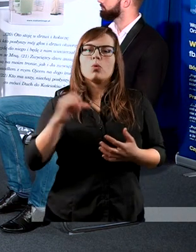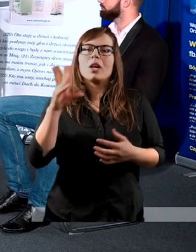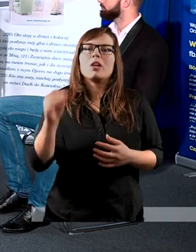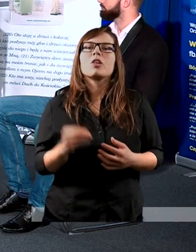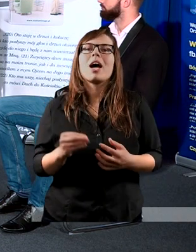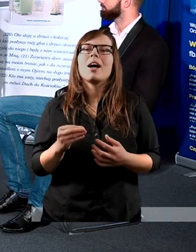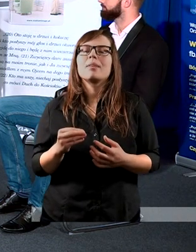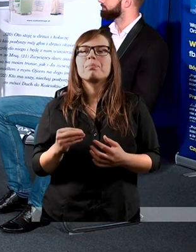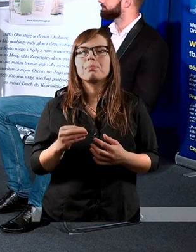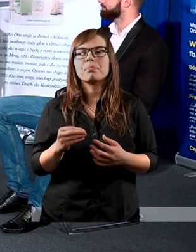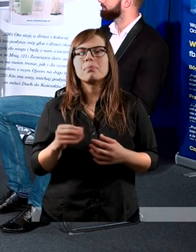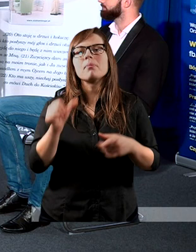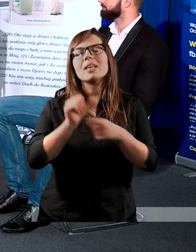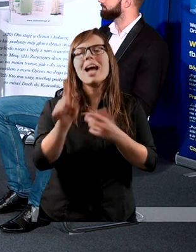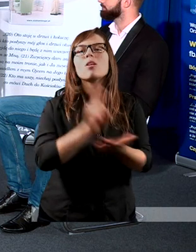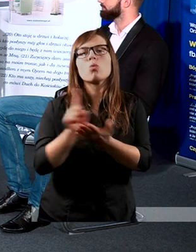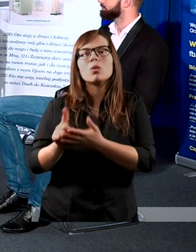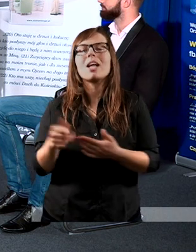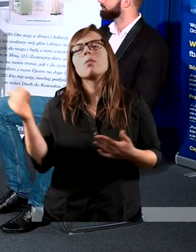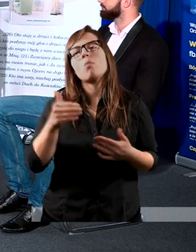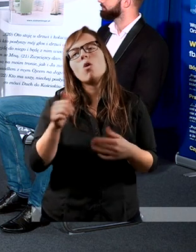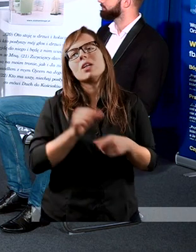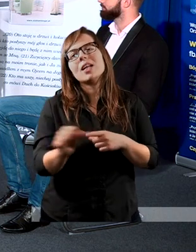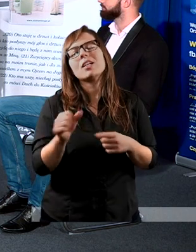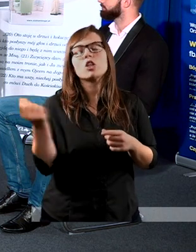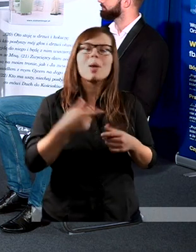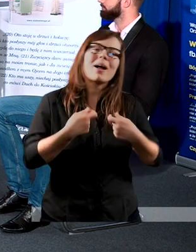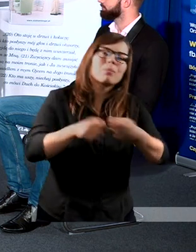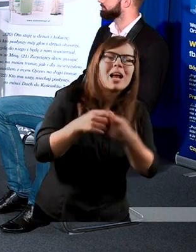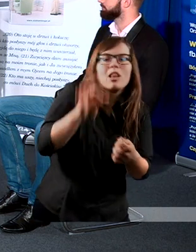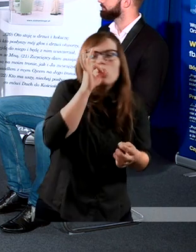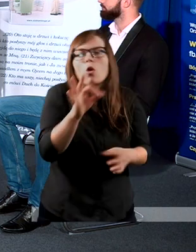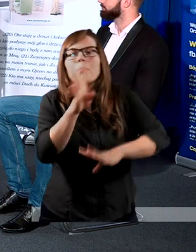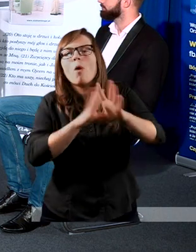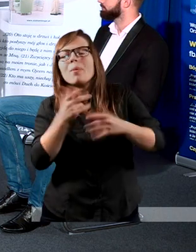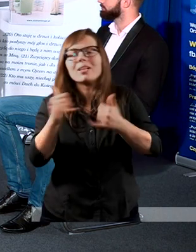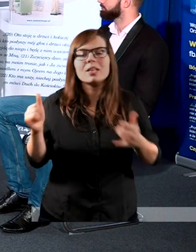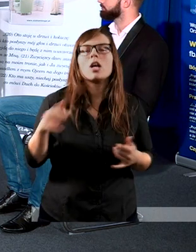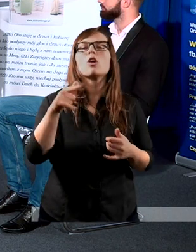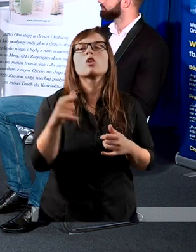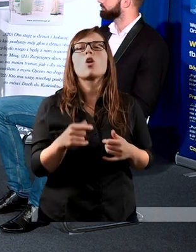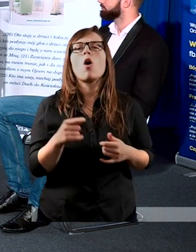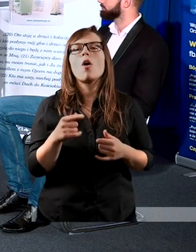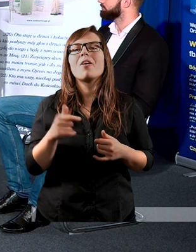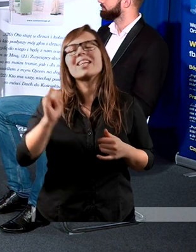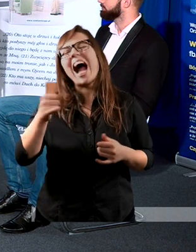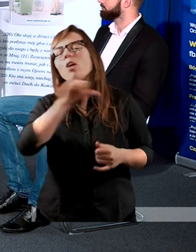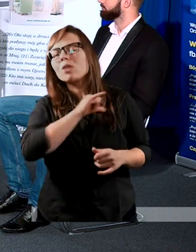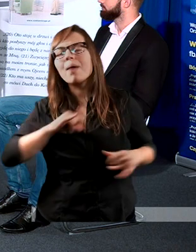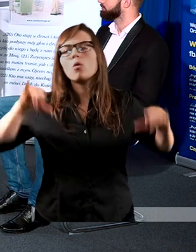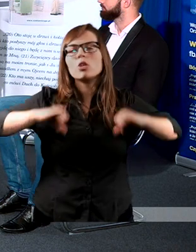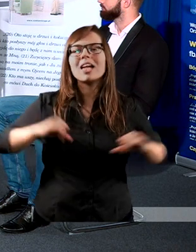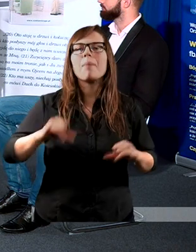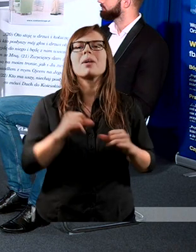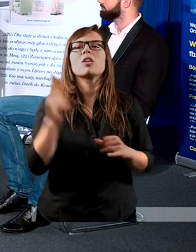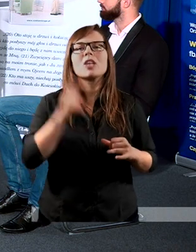no, jest sukces, być może jest wysoka sprzedaż, to wtedy jakby samo z siebie też